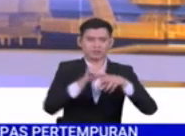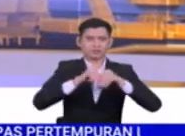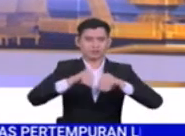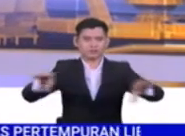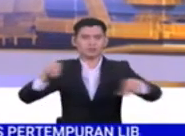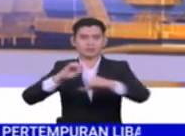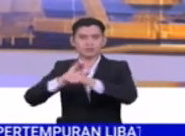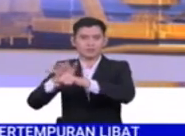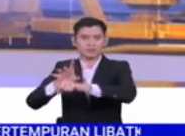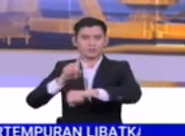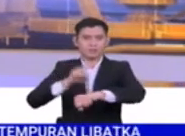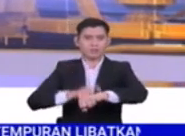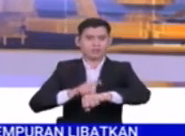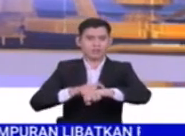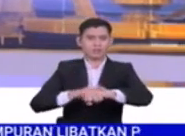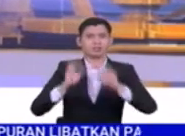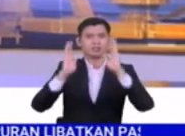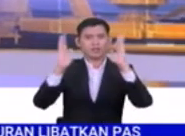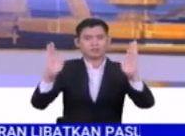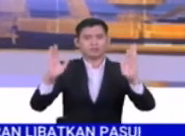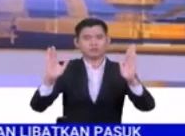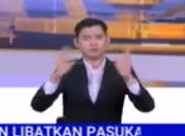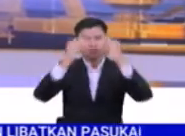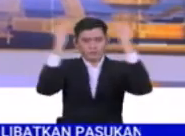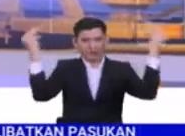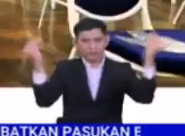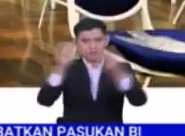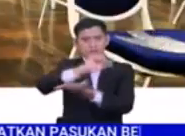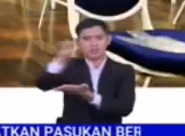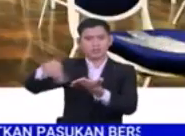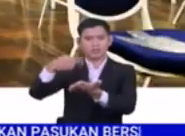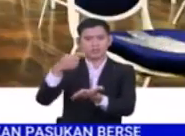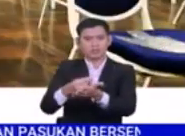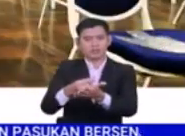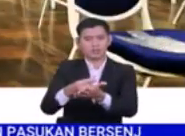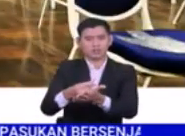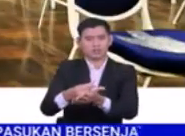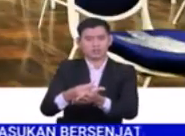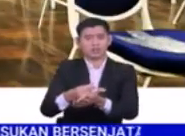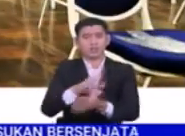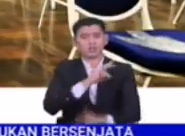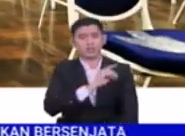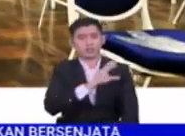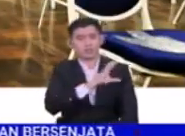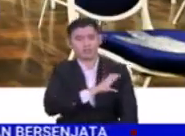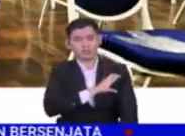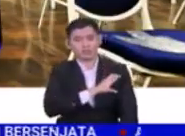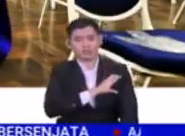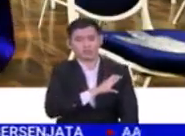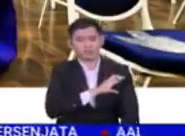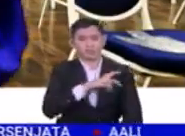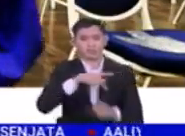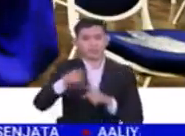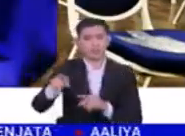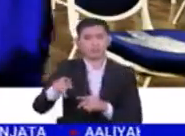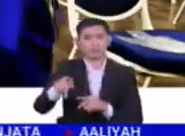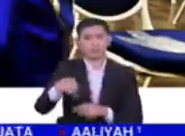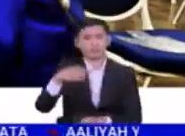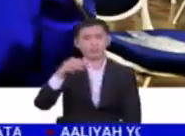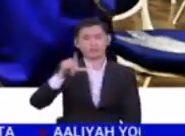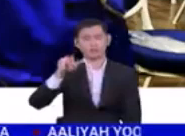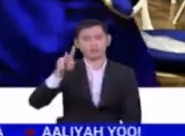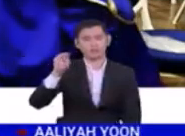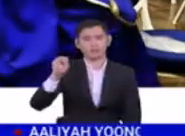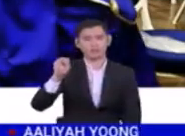copy 19 sepanjang majelis langsung ke Hai naik transley uang profesi dokter Hilman Abdullah